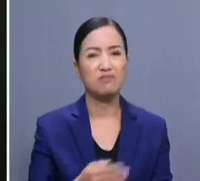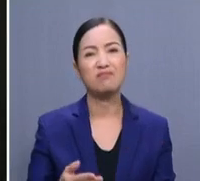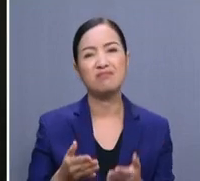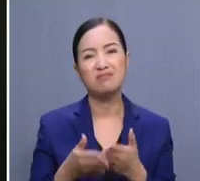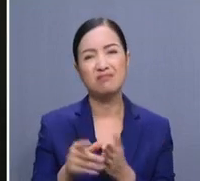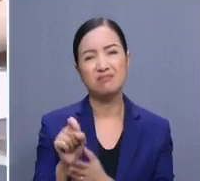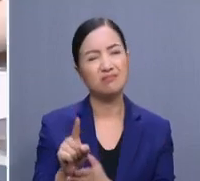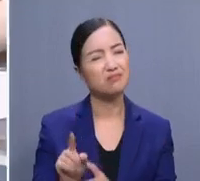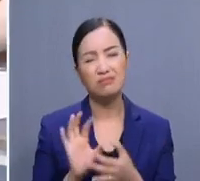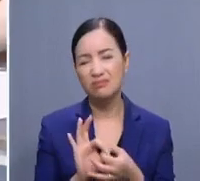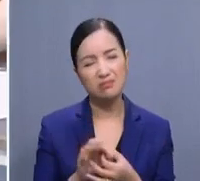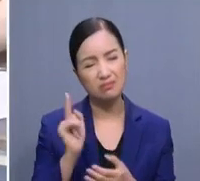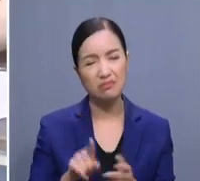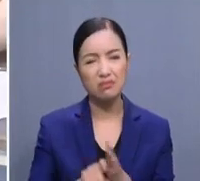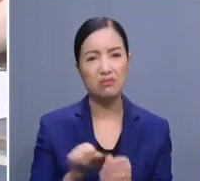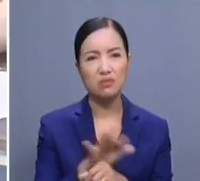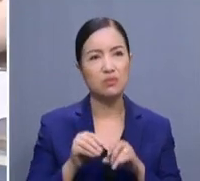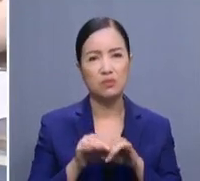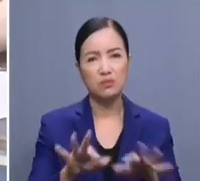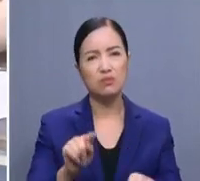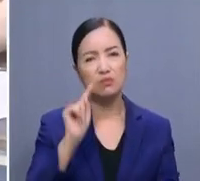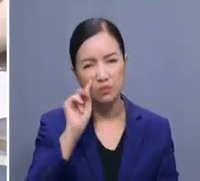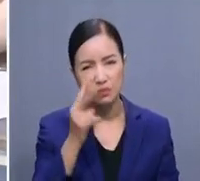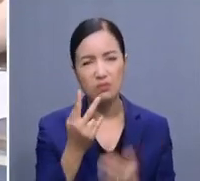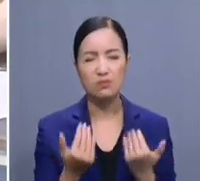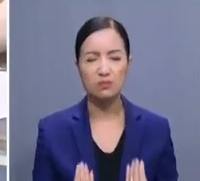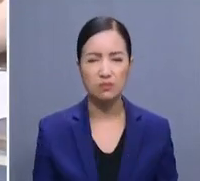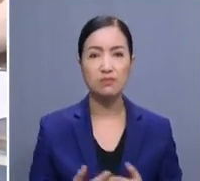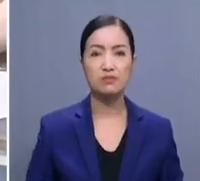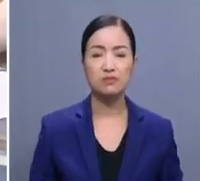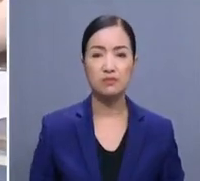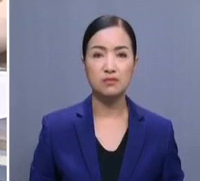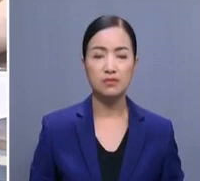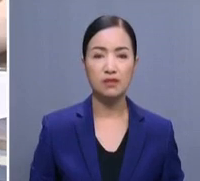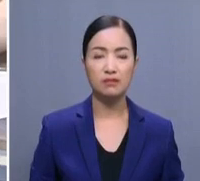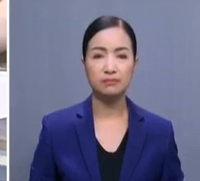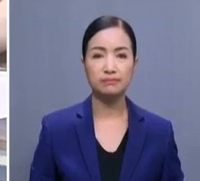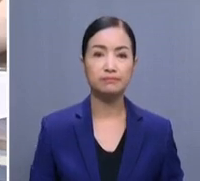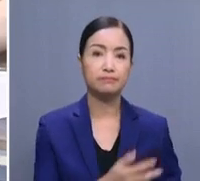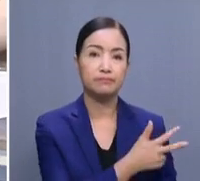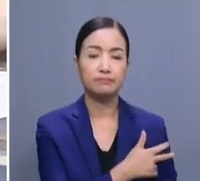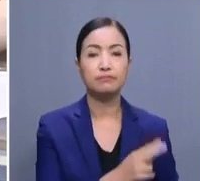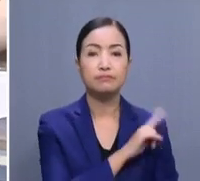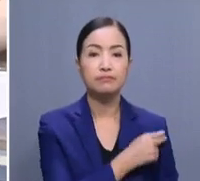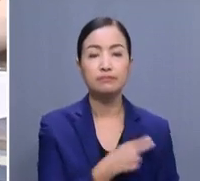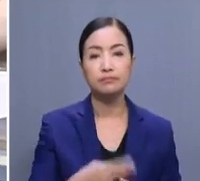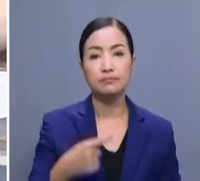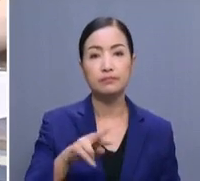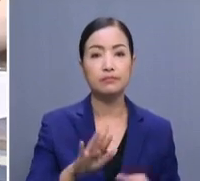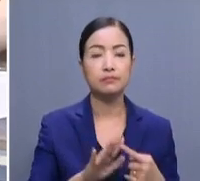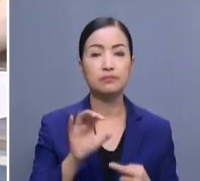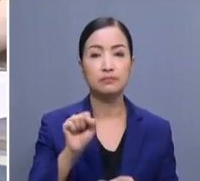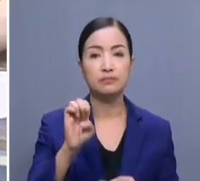เรื่องของการระบาดโควิด -19 ระลอกที่2ในครั้งน ี ้นะครับทางศาสตราจารย์ดร.นายแพทย์ประสิทธิ์วัฒนาภา